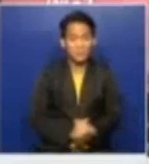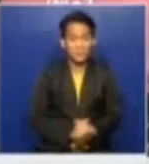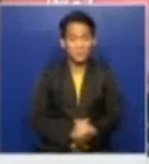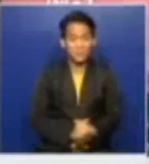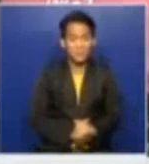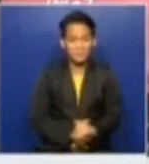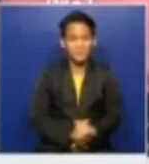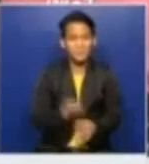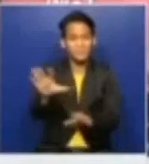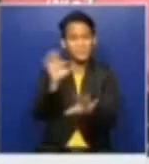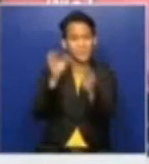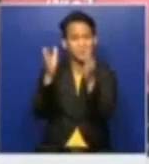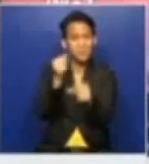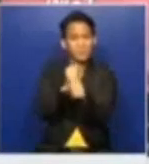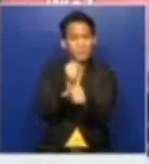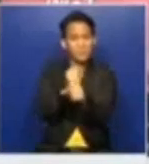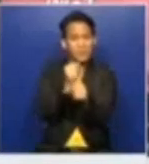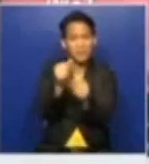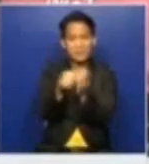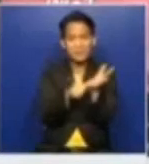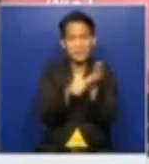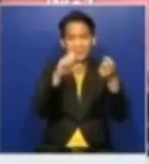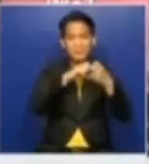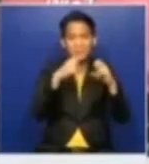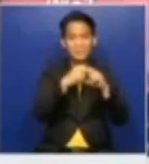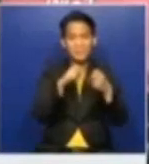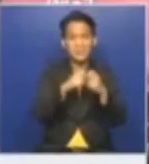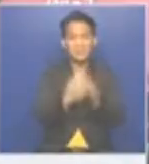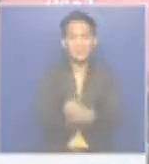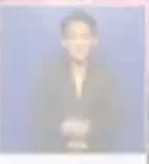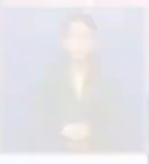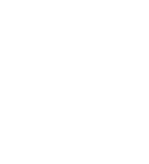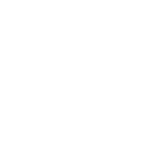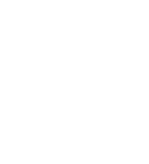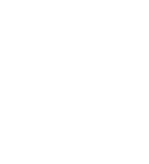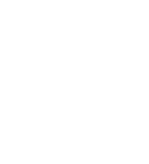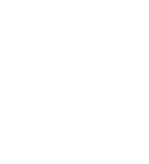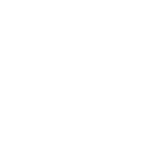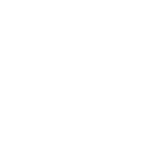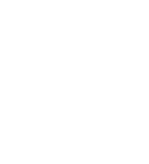การวิสามัญและแก้ไขปัญหาให้ยั่งยืนต่อไปขอบคุณมากครับ ขอบคุณคุณหมอนะครับ